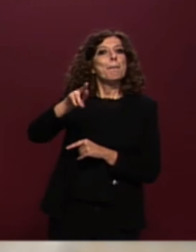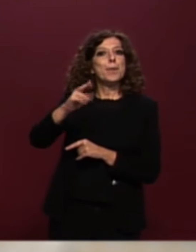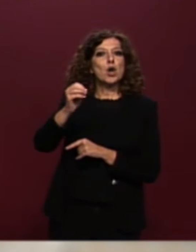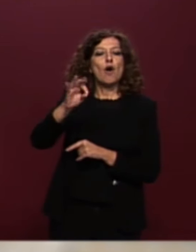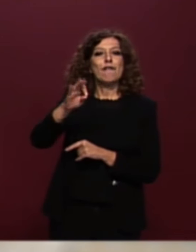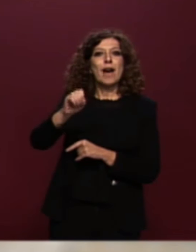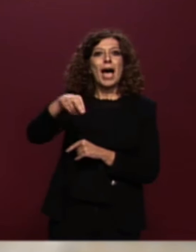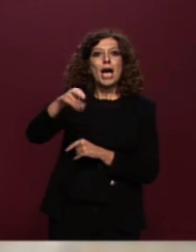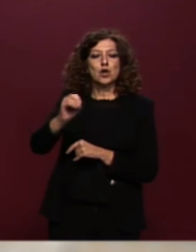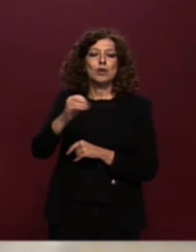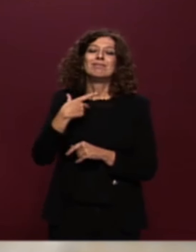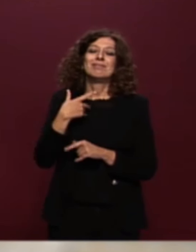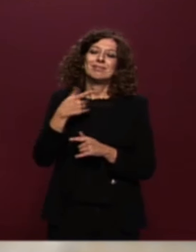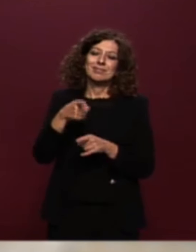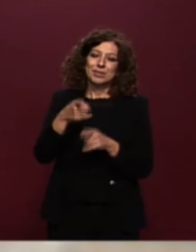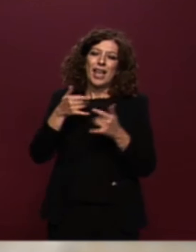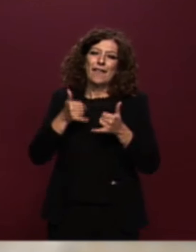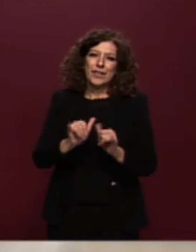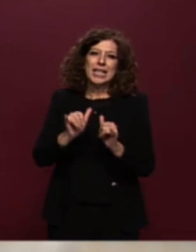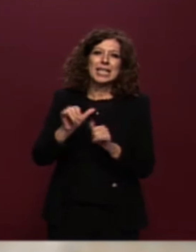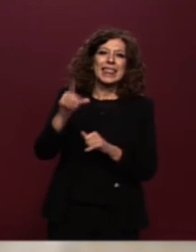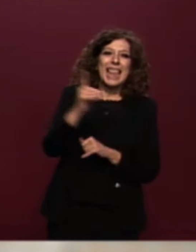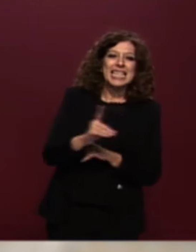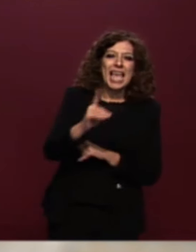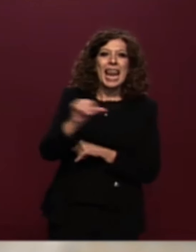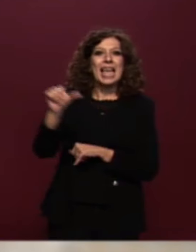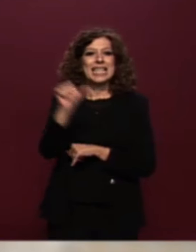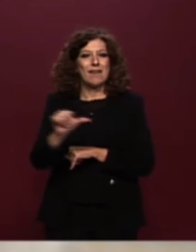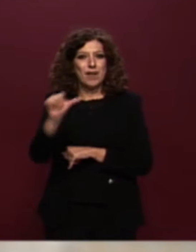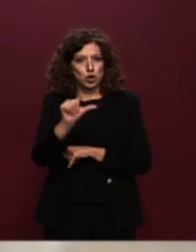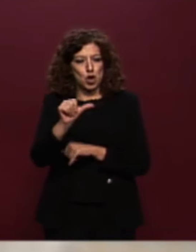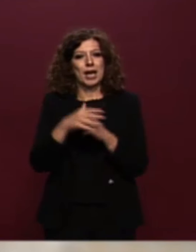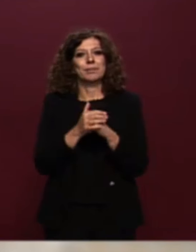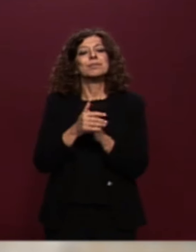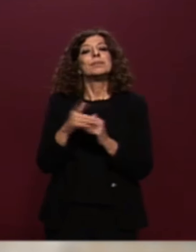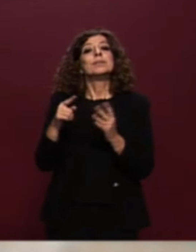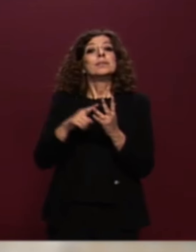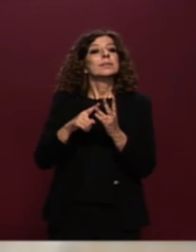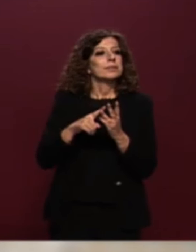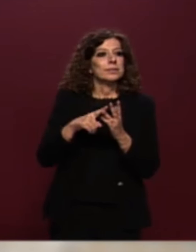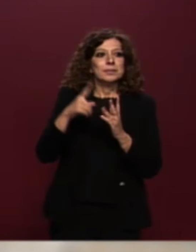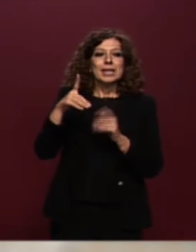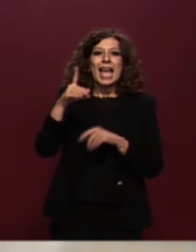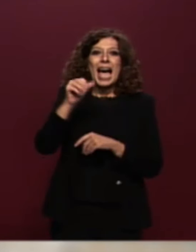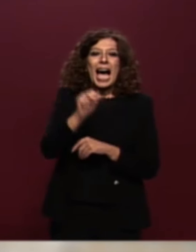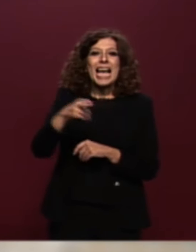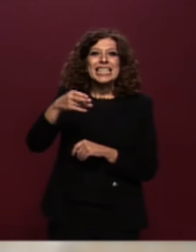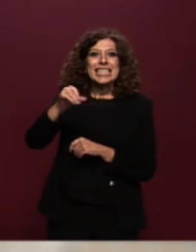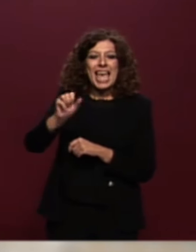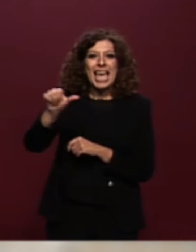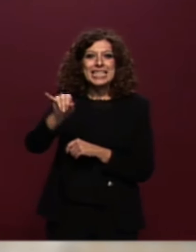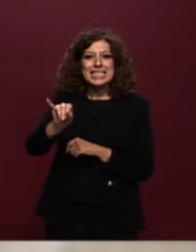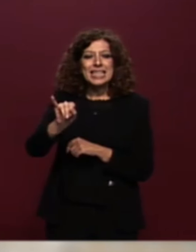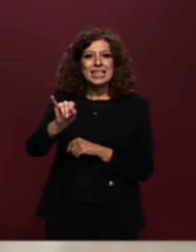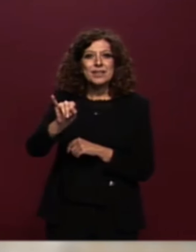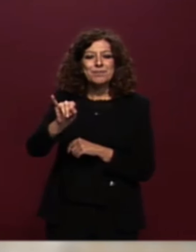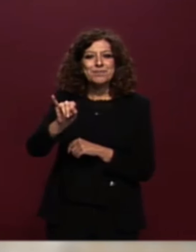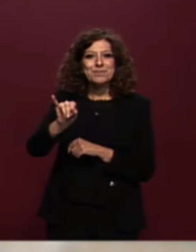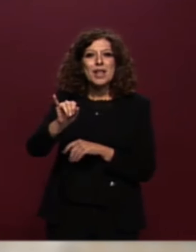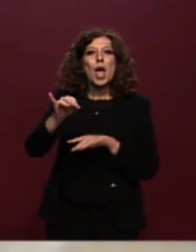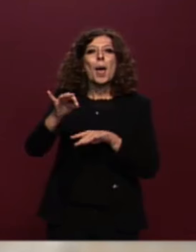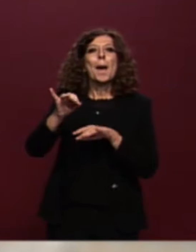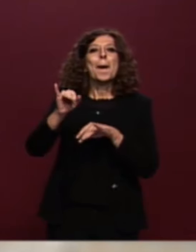figli Daniela e Salvatore. Maria Alesi, moglie di Roberto Raneri e i suoi figli Chiara e Gioele. La